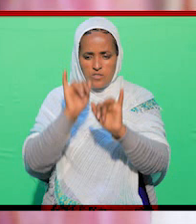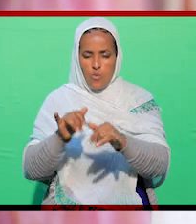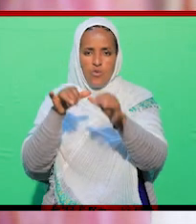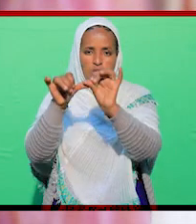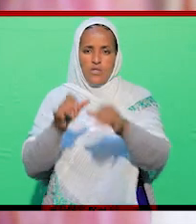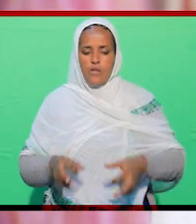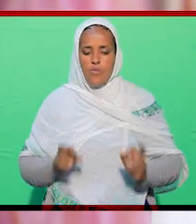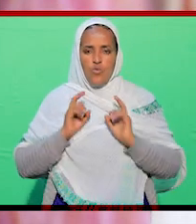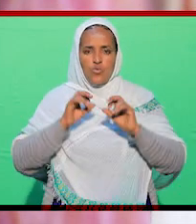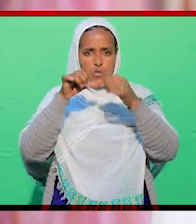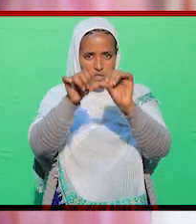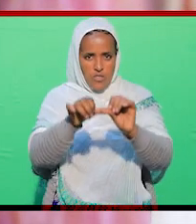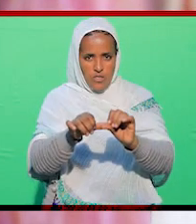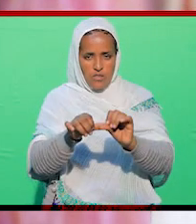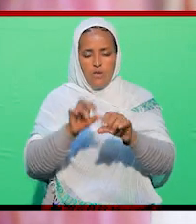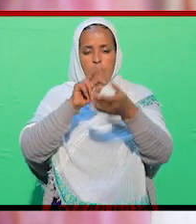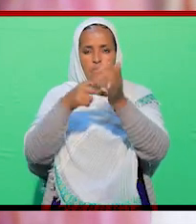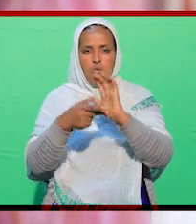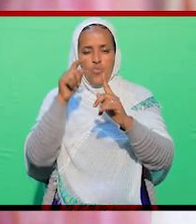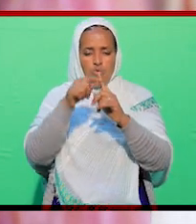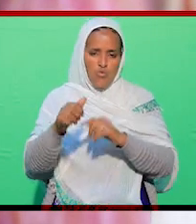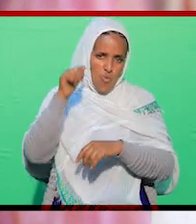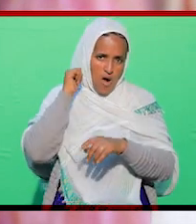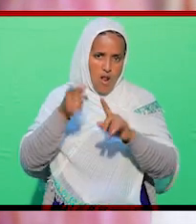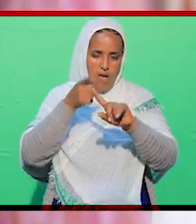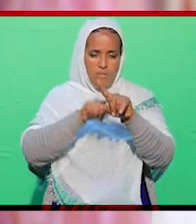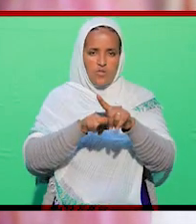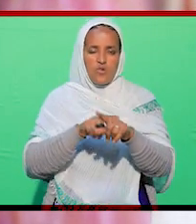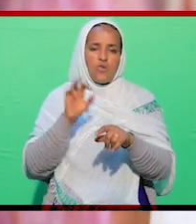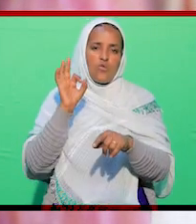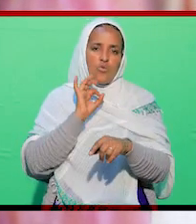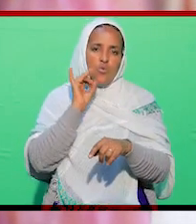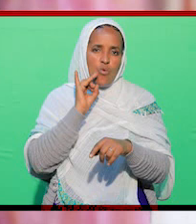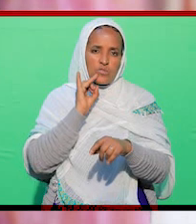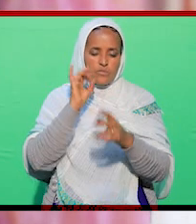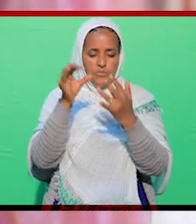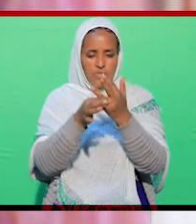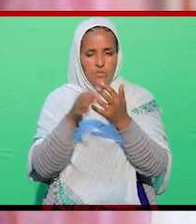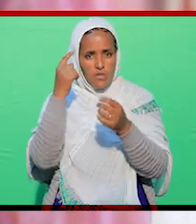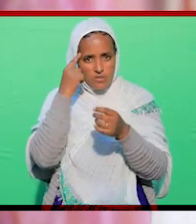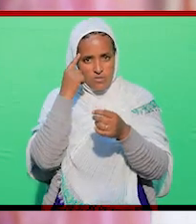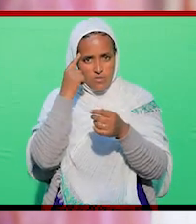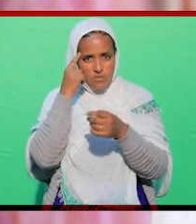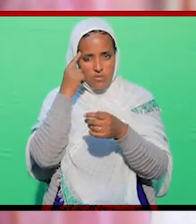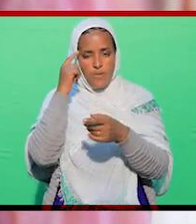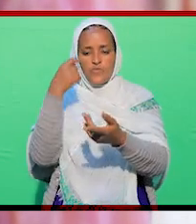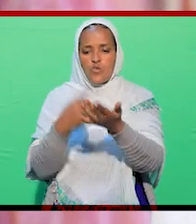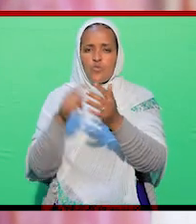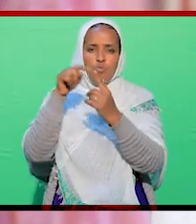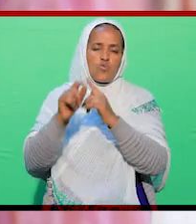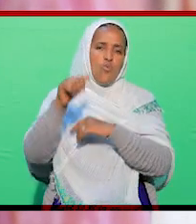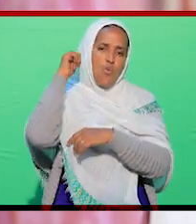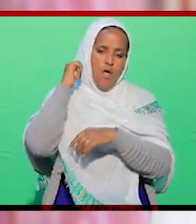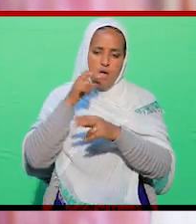ይመለስ፣ ያ በዚያው ይቀጥል፣ በንስሐው በሕይወቱ በመንፈሳዊነቱ ይቀጥል፣ ወደኋላ ይመለስ። የሎጥን ሚስት አስቧት ተብሎ በሉቃስ ወንጌልም